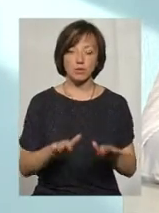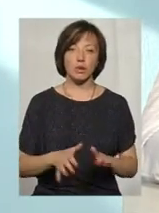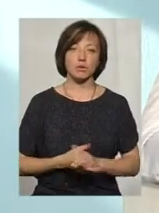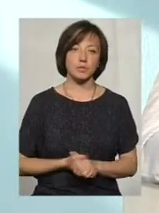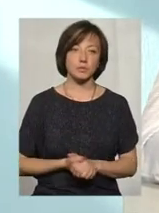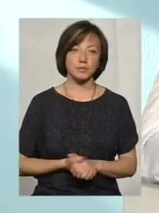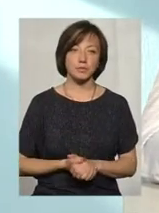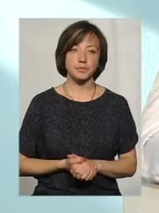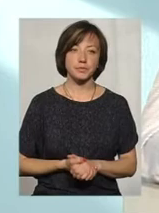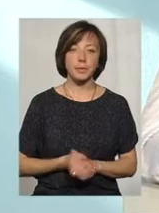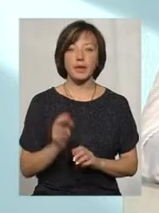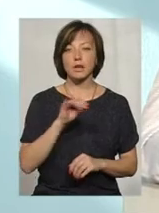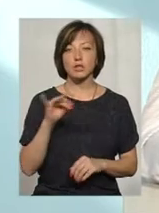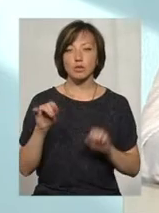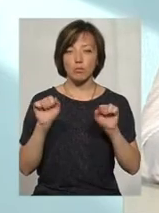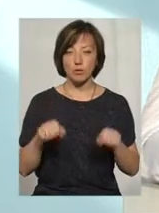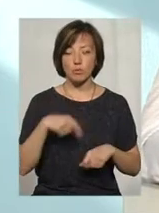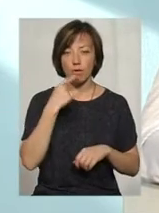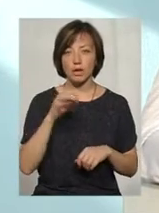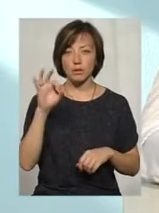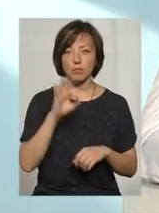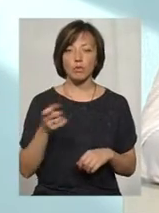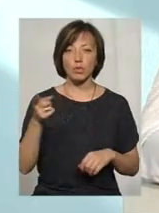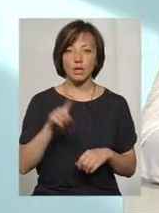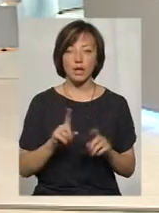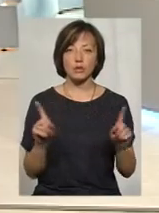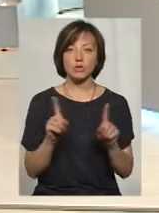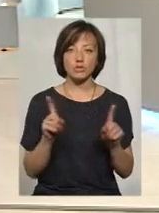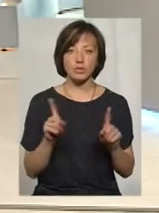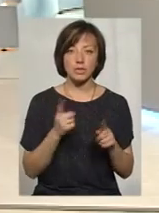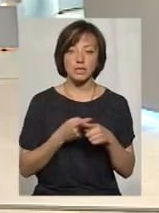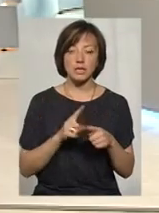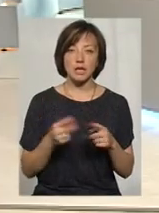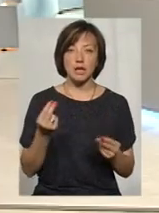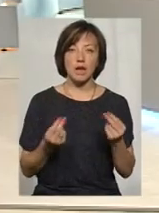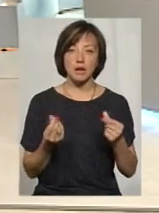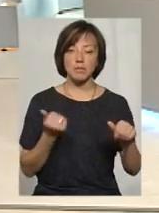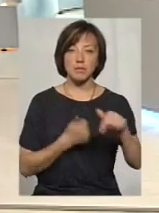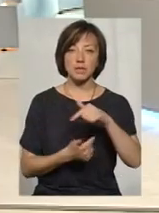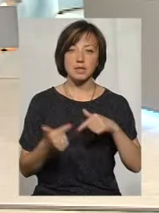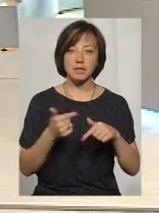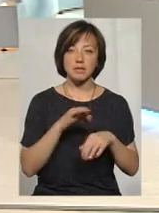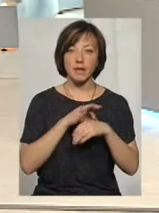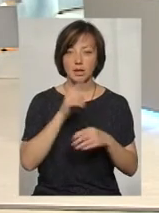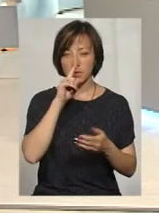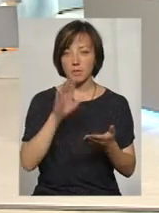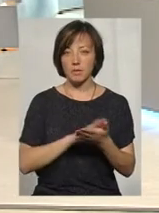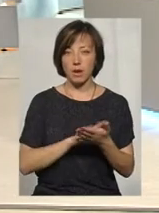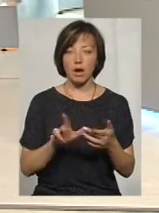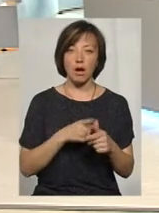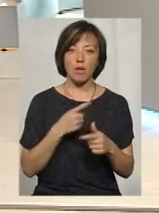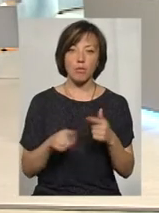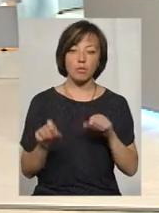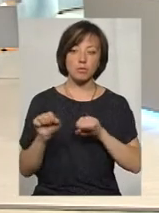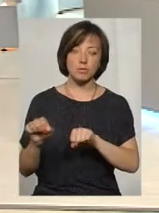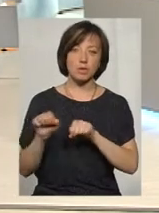запобіжного заходу. Чи можемо говорити про те, що власне цей гральний бізнес ведеться під прикриттям або ж під